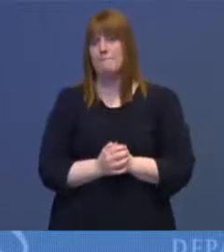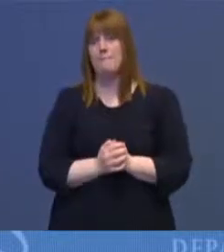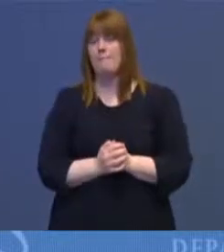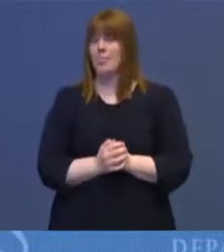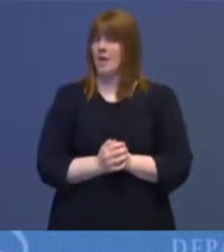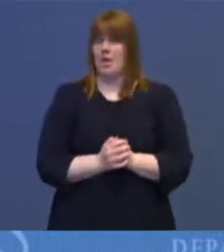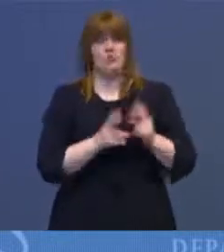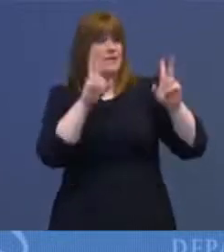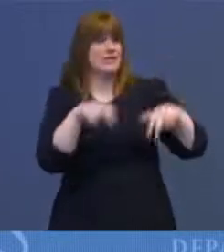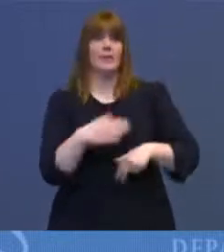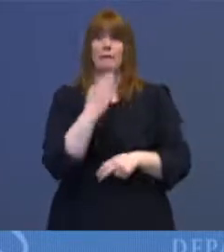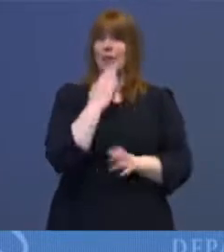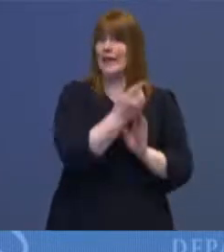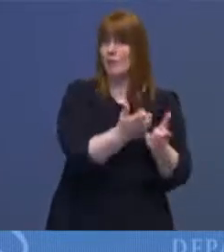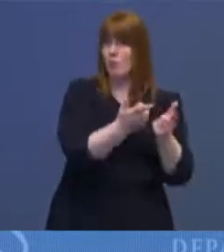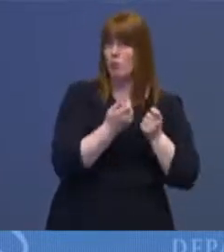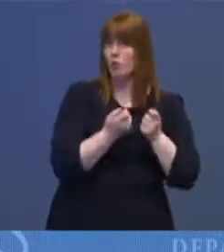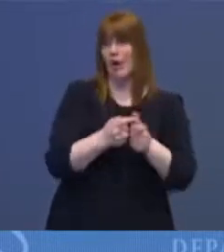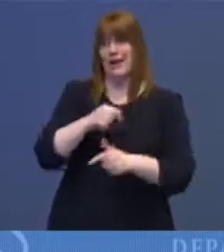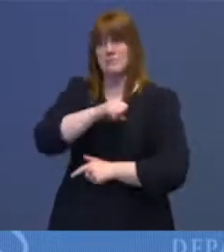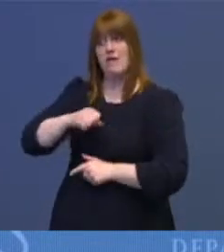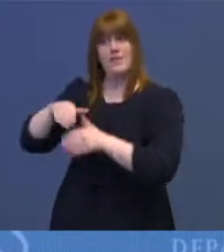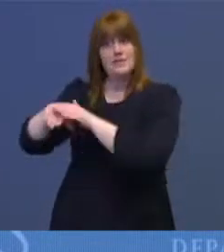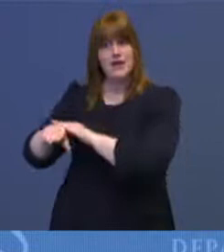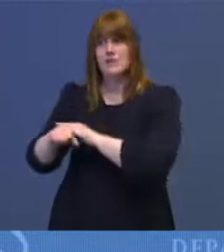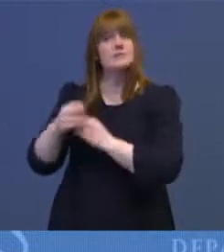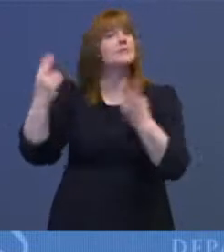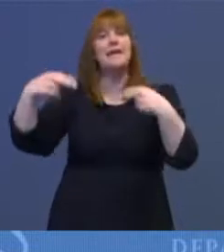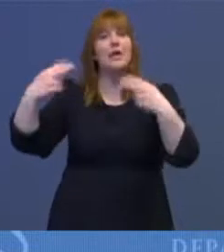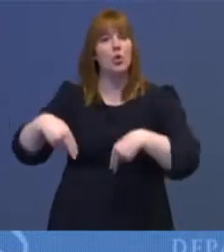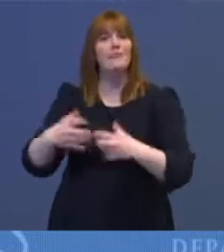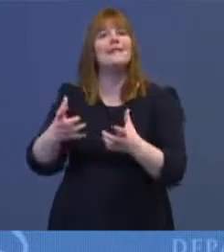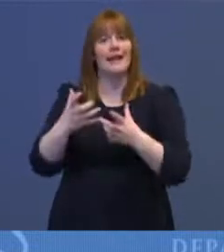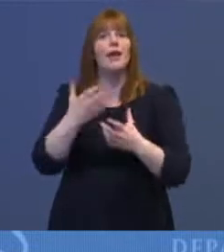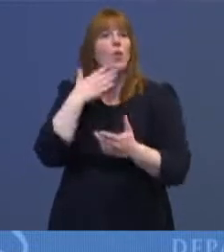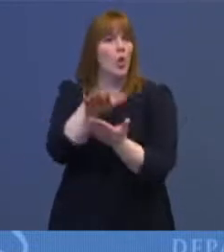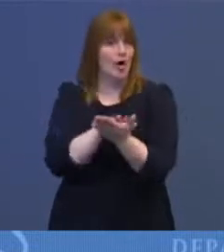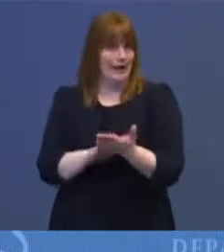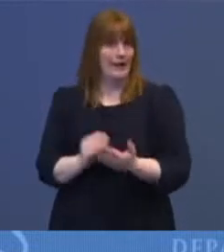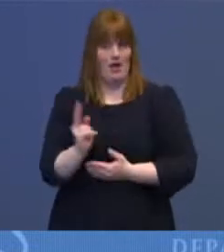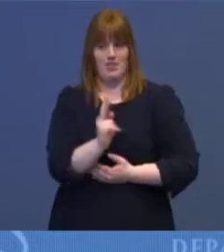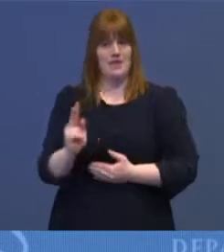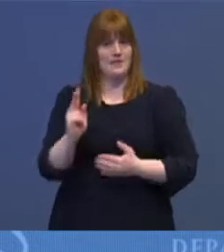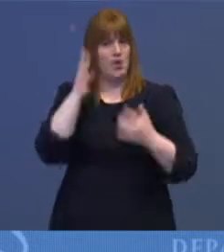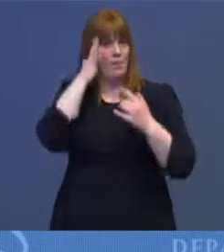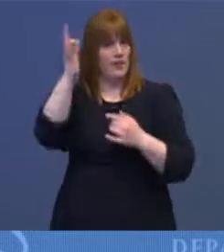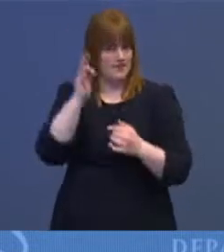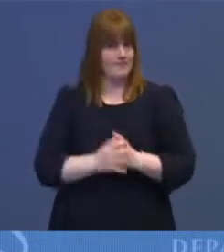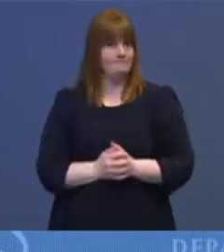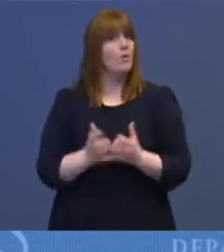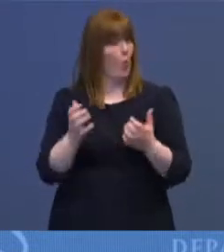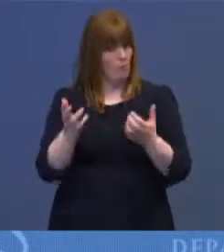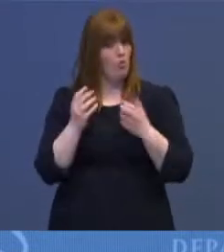bor i mottak eller i private hjem, så er det viktig med god kartlegging av deres kompetanse og